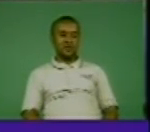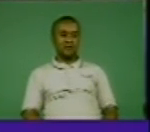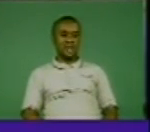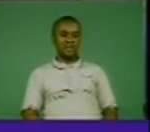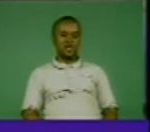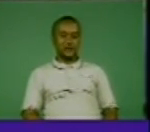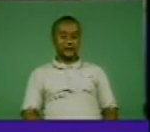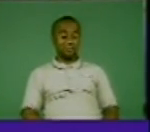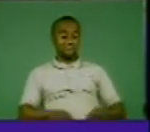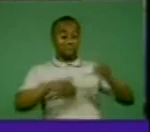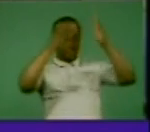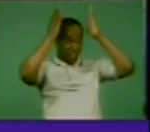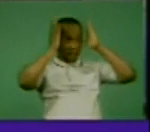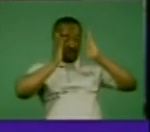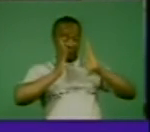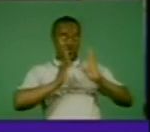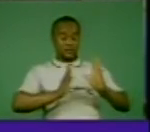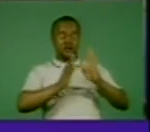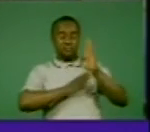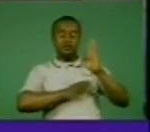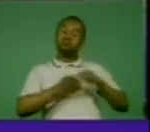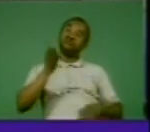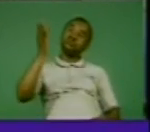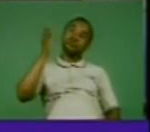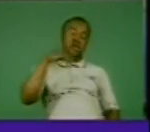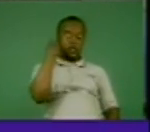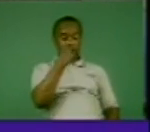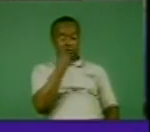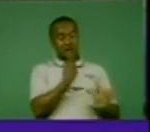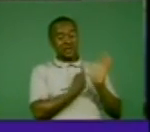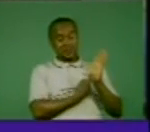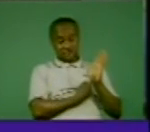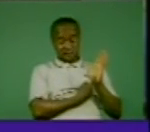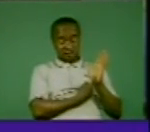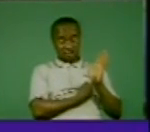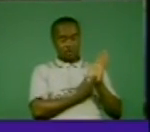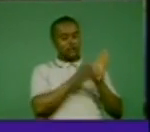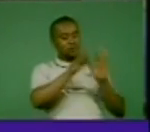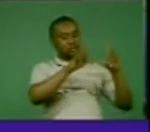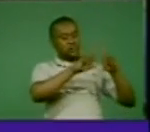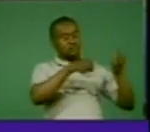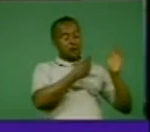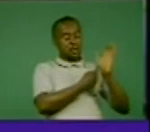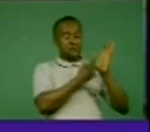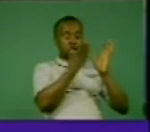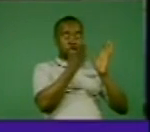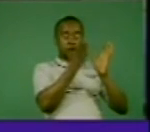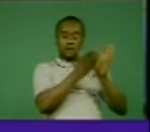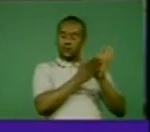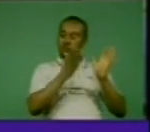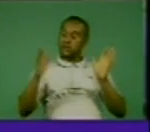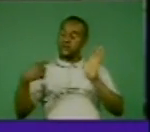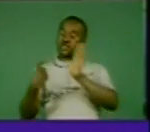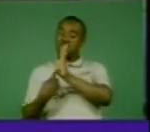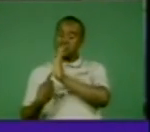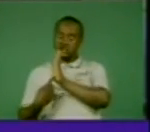Mheshimiwa Mwenyekiti, sura ya 6 ilikuwa na ibara 65 mpaka 69. Kura za wazi ndio zilikuwa